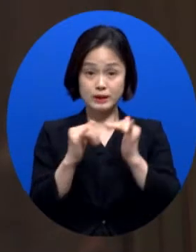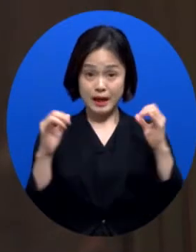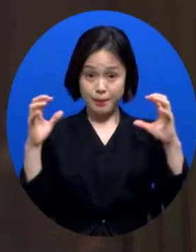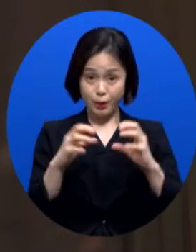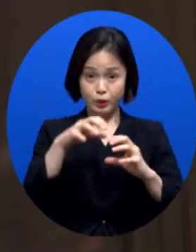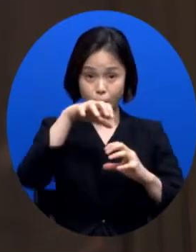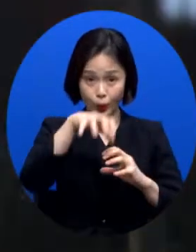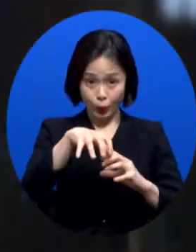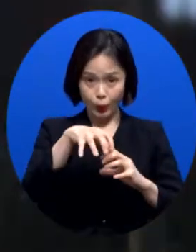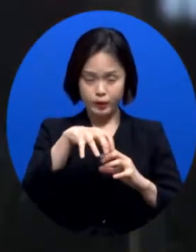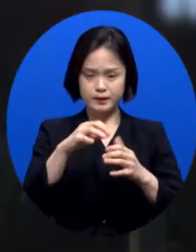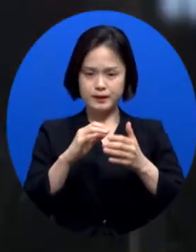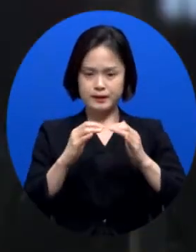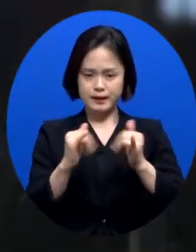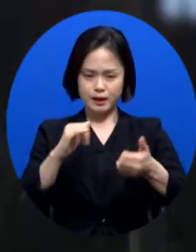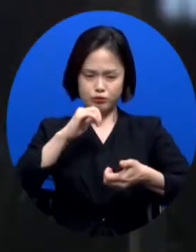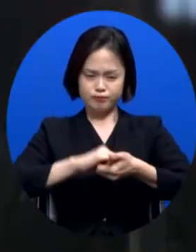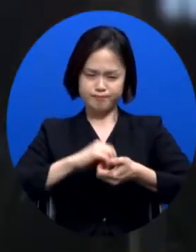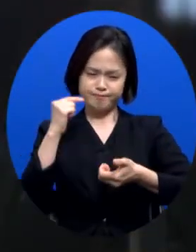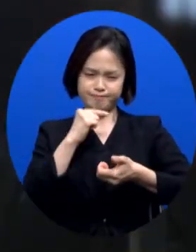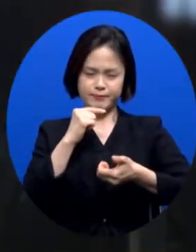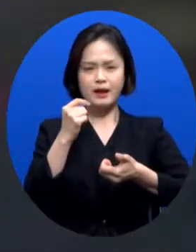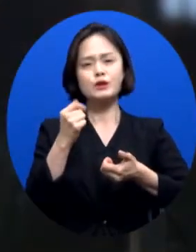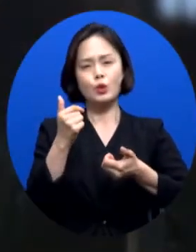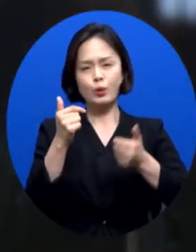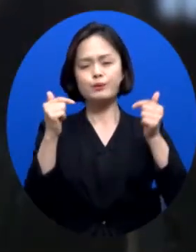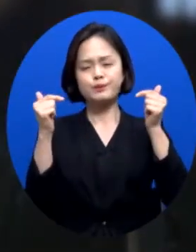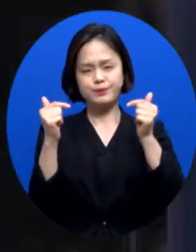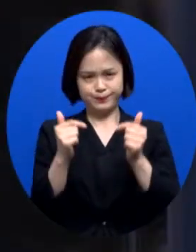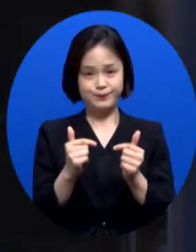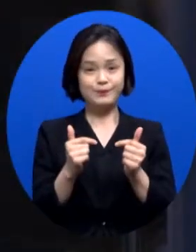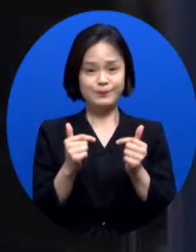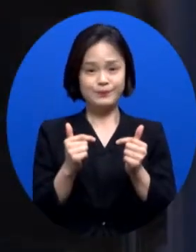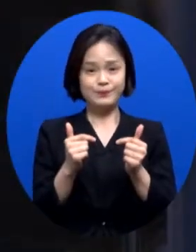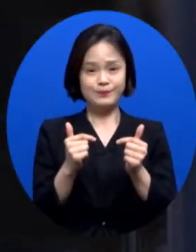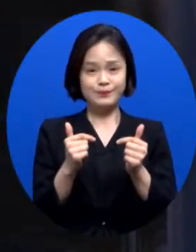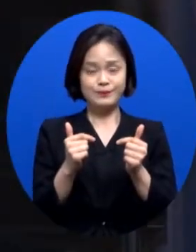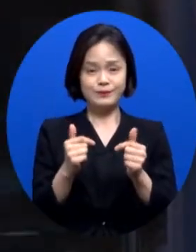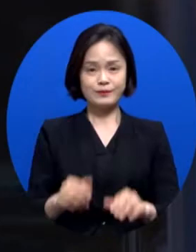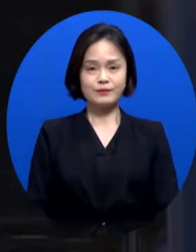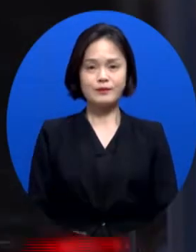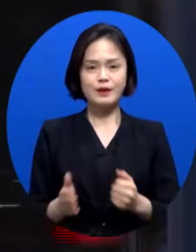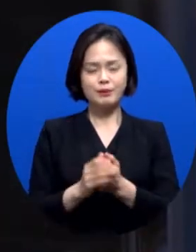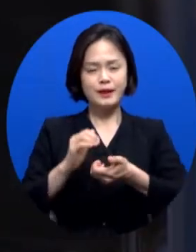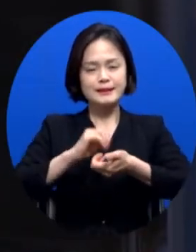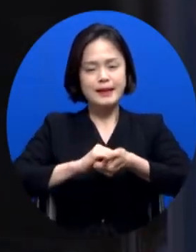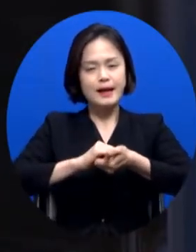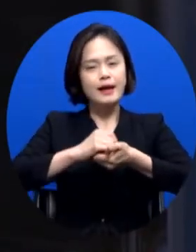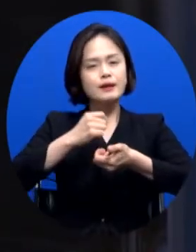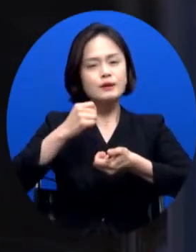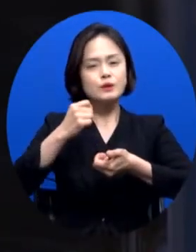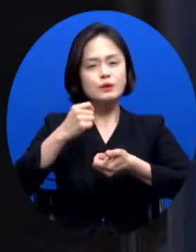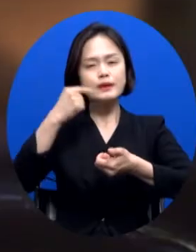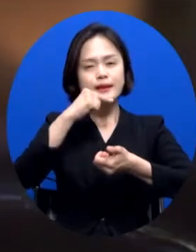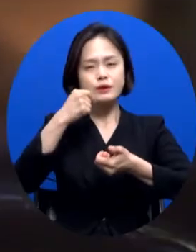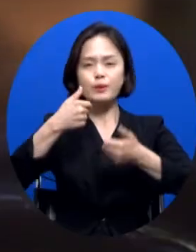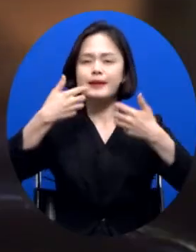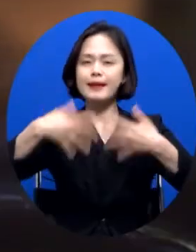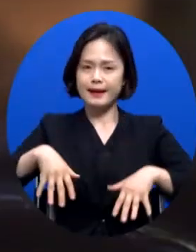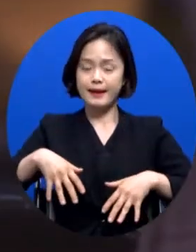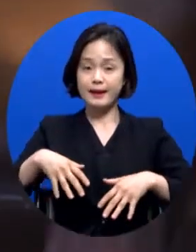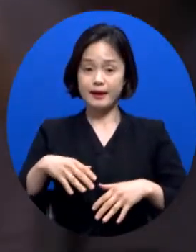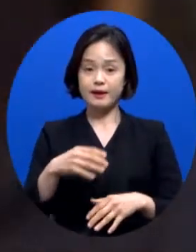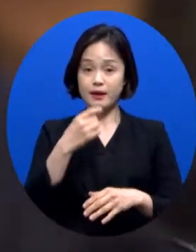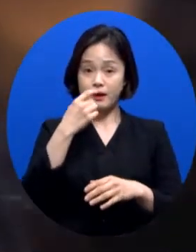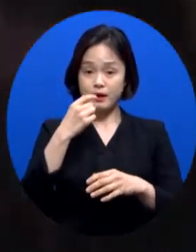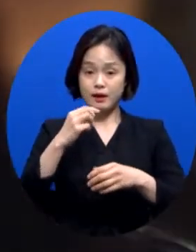집합금지를 최소화하는 내용이 핵심이라고 할 수 있는데요. 개편안이 초안의 방향성에 따라 실시된다면 예. 수도권의 식당이나 카페 등은